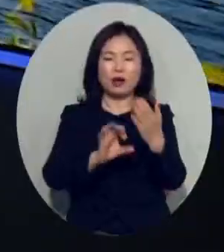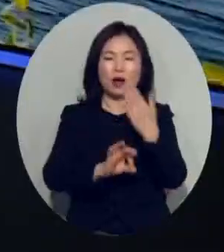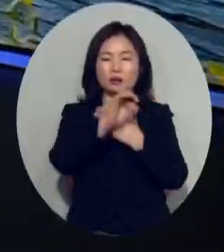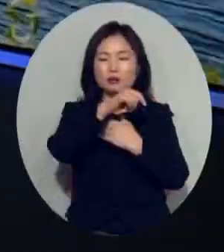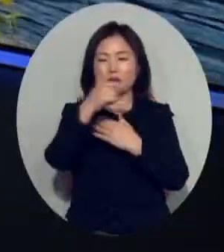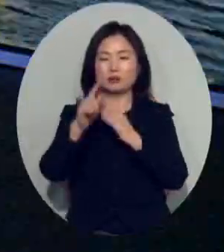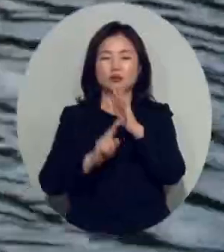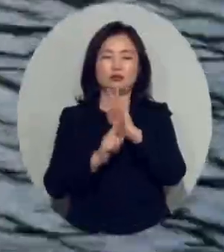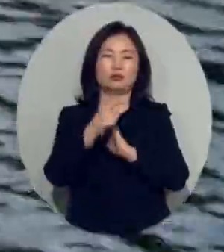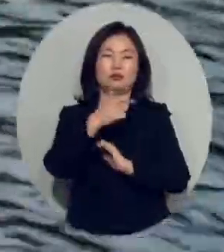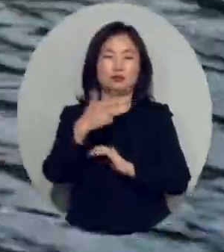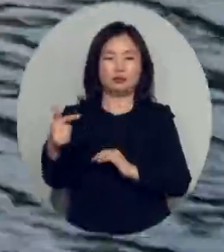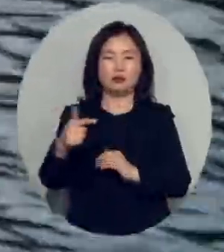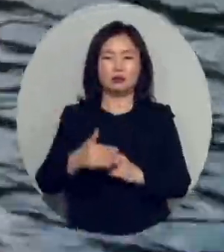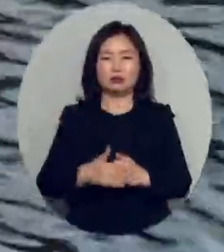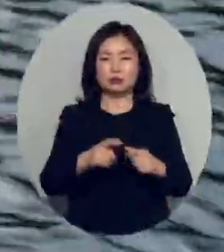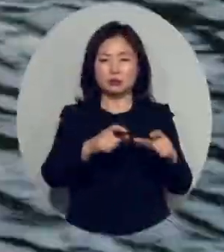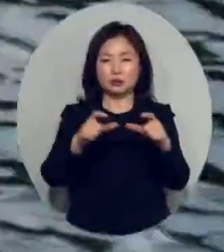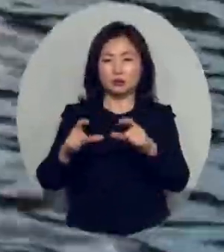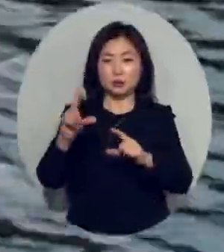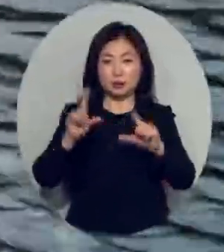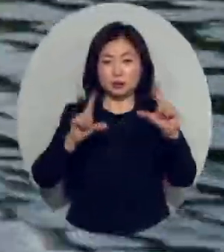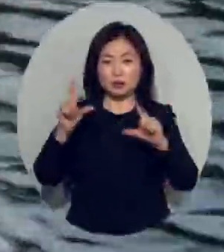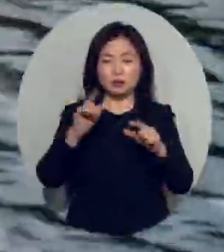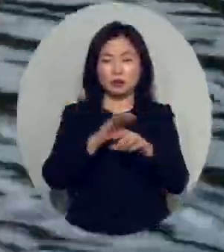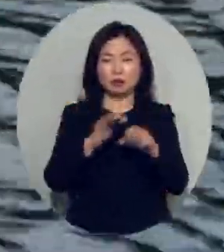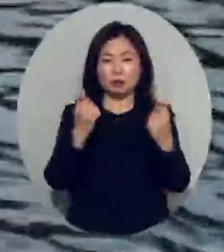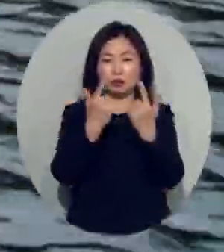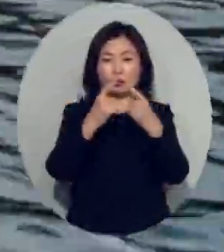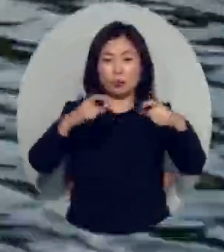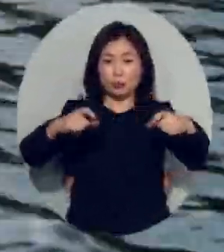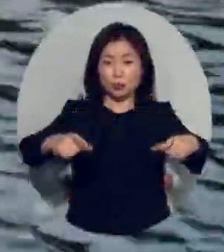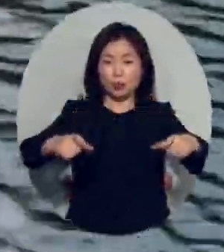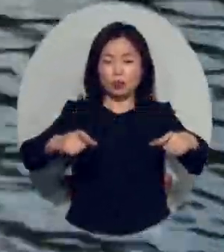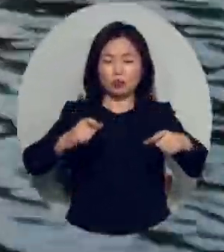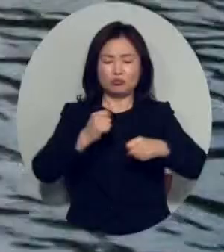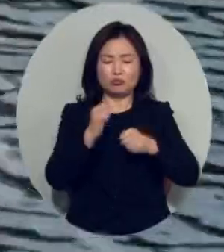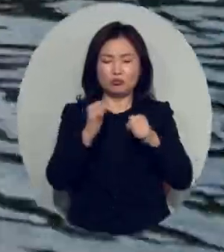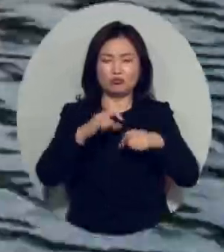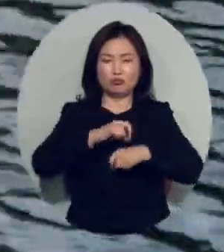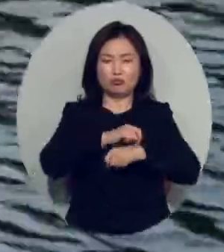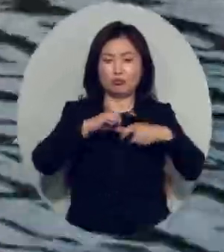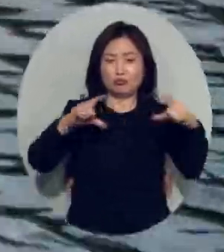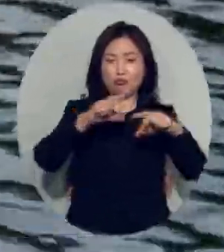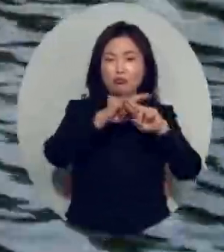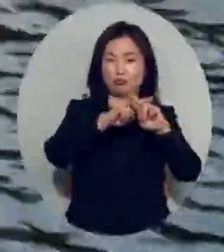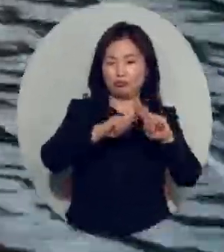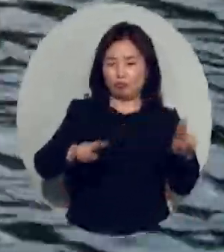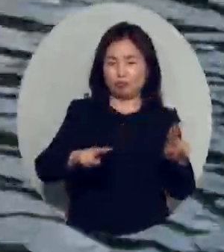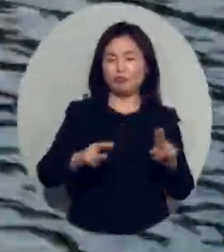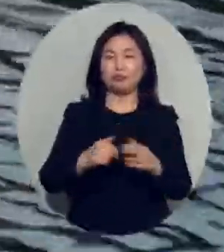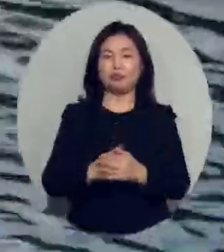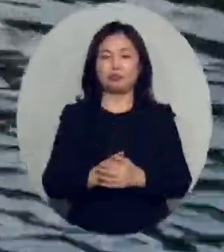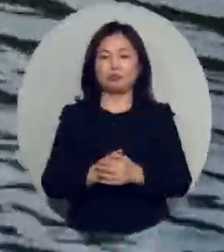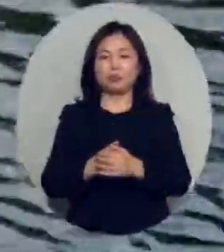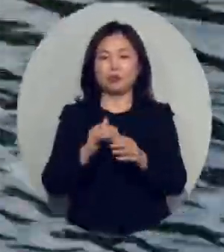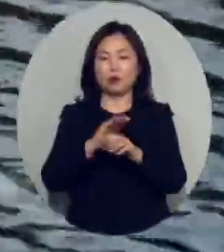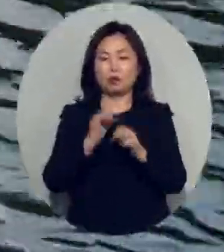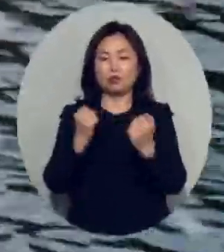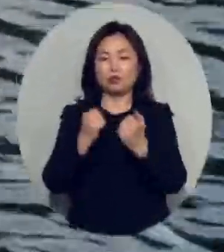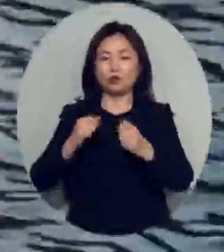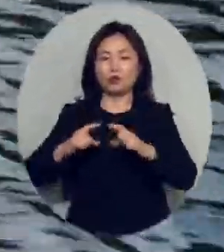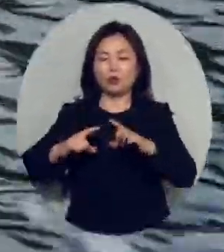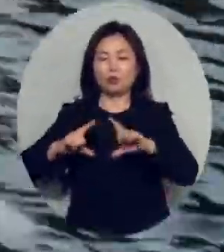일교차가 크게 벌어지겠습니다 지역별로 보시면요 경북북부 지역에 내려졌던 한파 특보는 모두 해제가